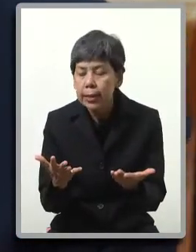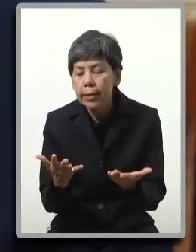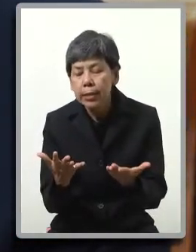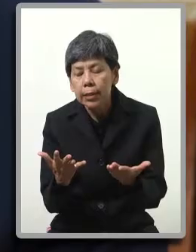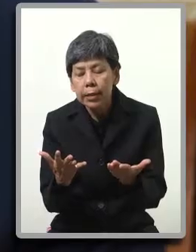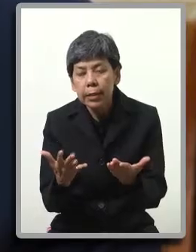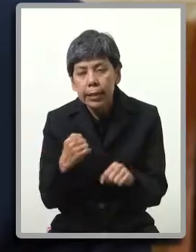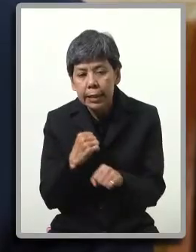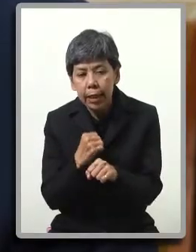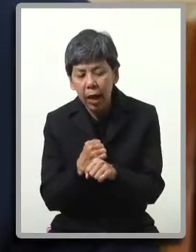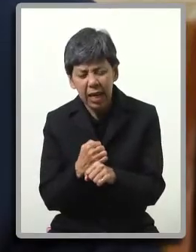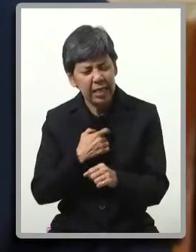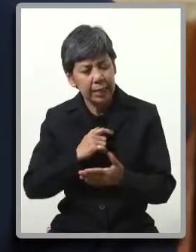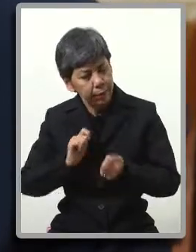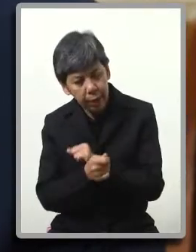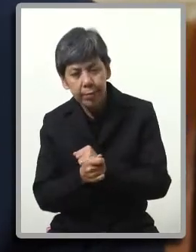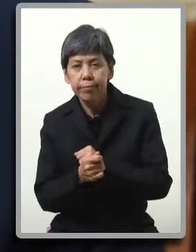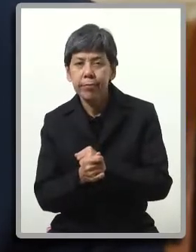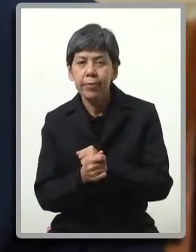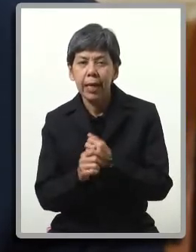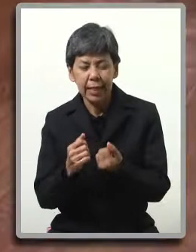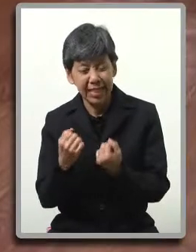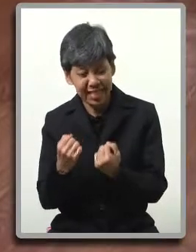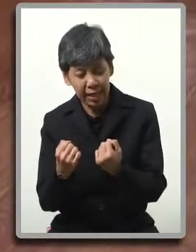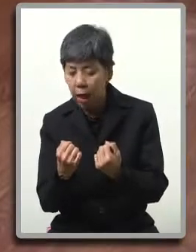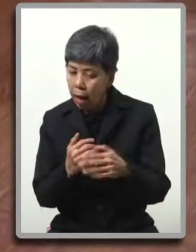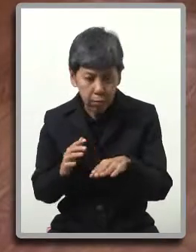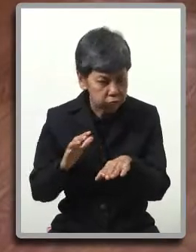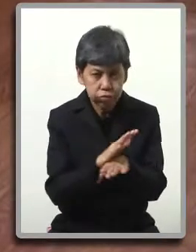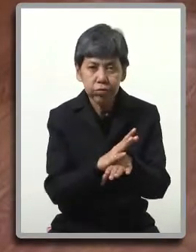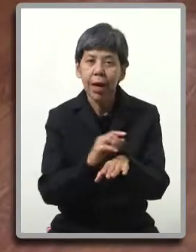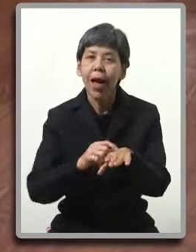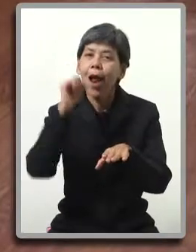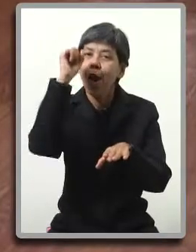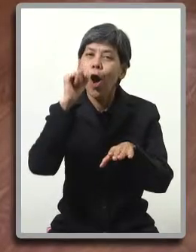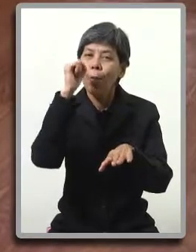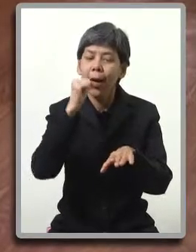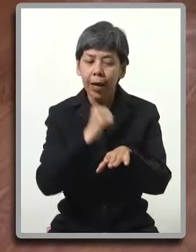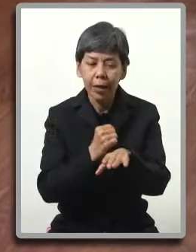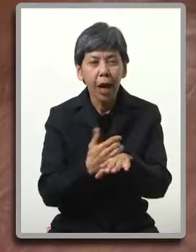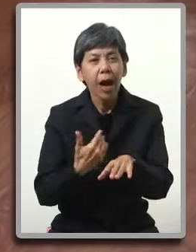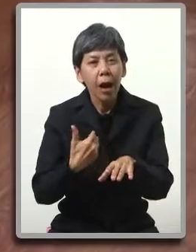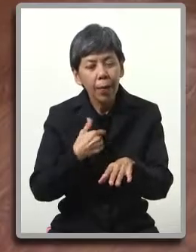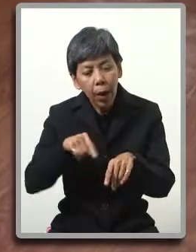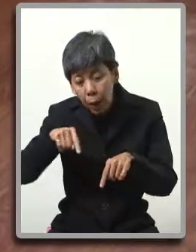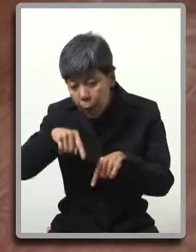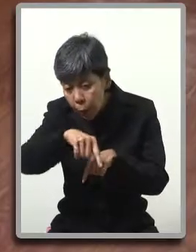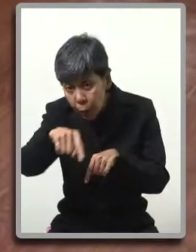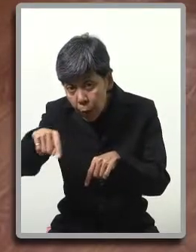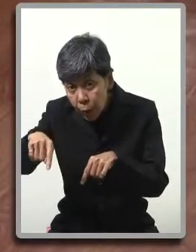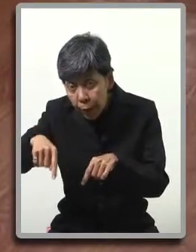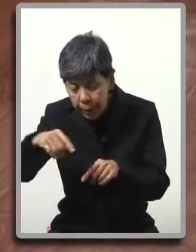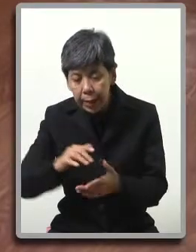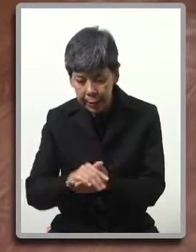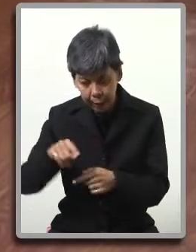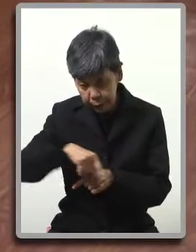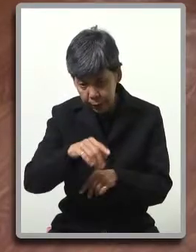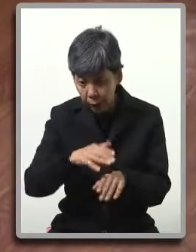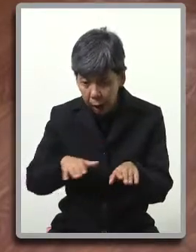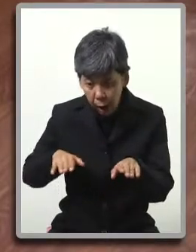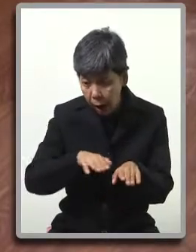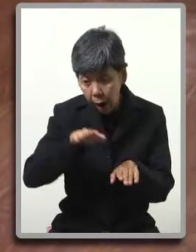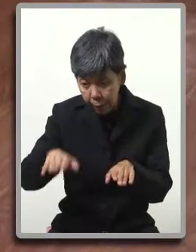ดันให้ผู้ใช้รถสาธารณะส่วนตัวจะต้องเข้าอาจจะต้องเข้าในโซนที่เป็นริสติกโซน